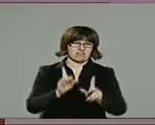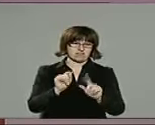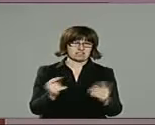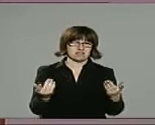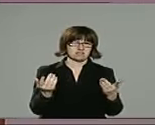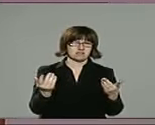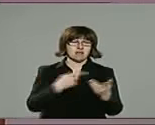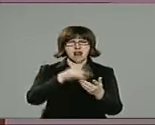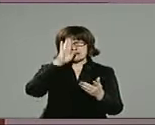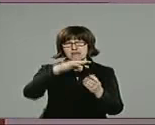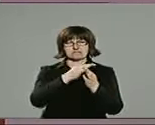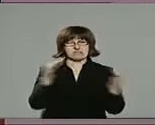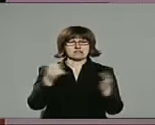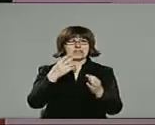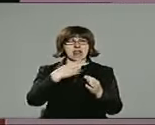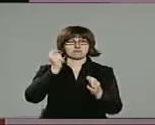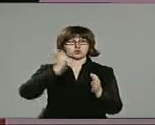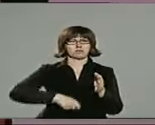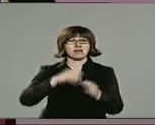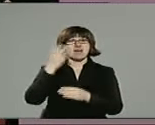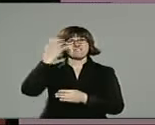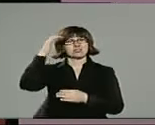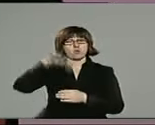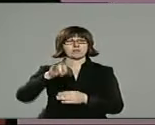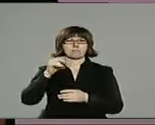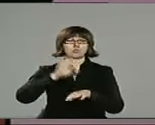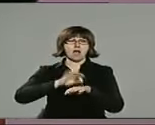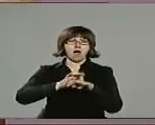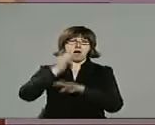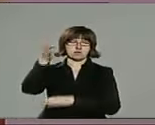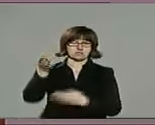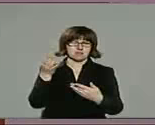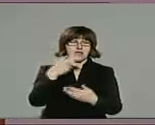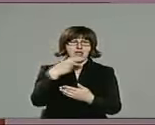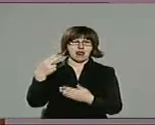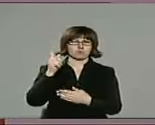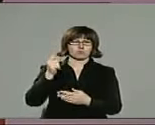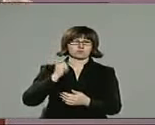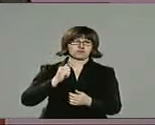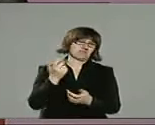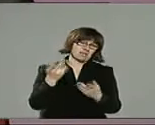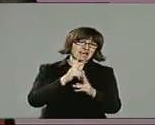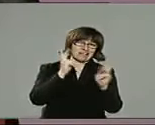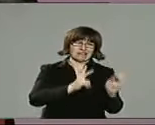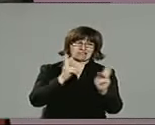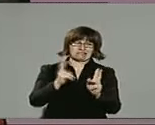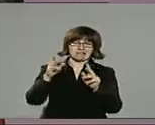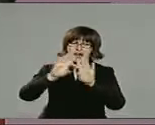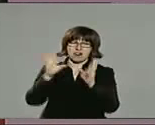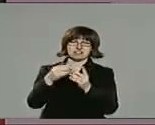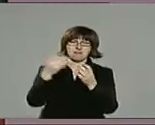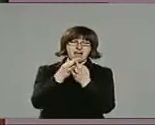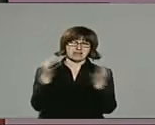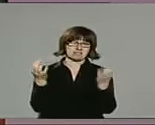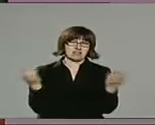Ihr alle kennt den Satz von Helmut Schmidt: Wer Visionen hat, der soll zum Arzt gehen. Der Helmut möge mir verzeihen, ich finde alles richtig, was er gesagt hat, aber in dem